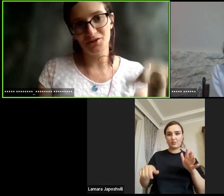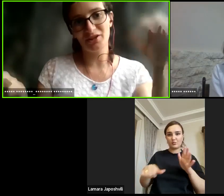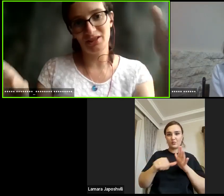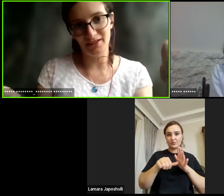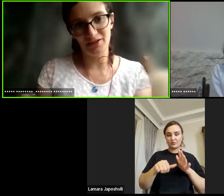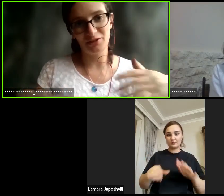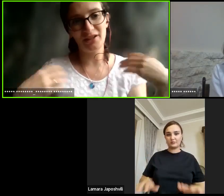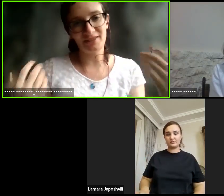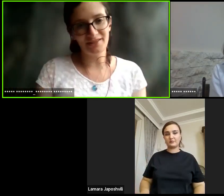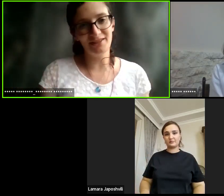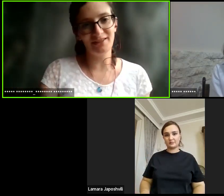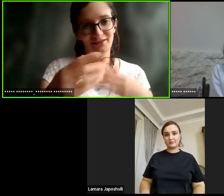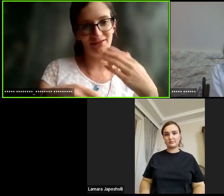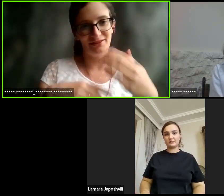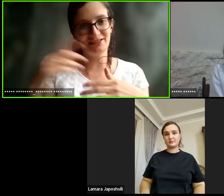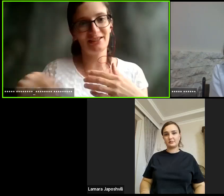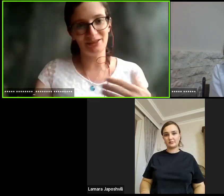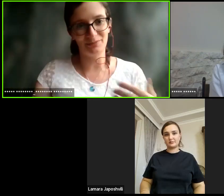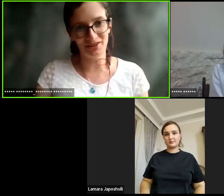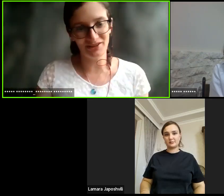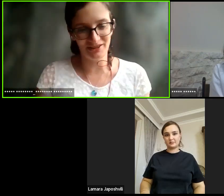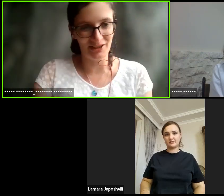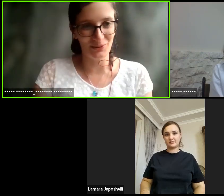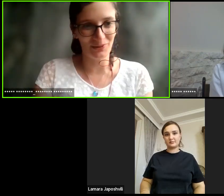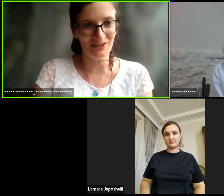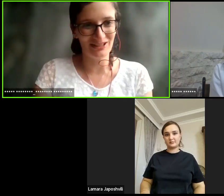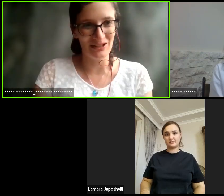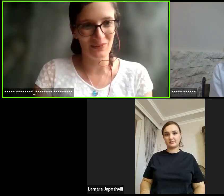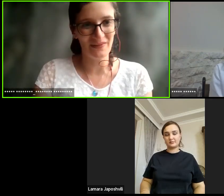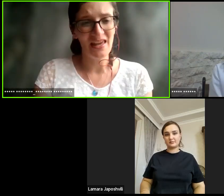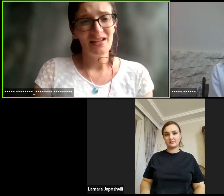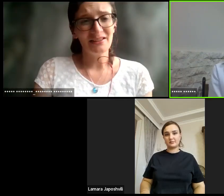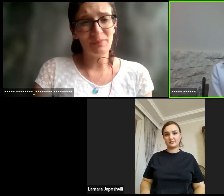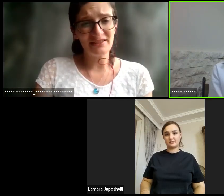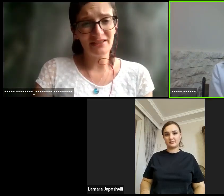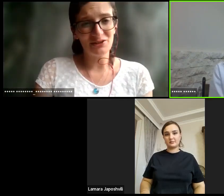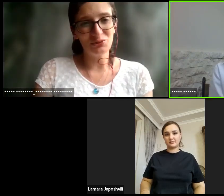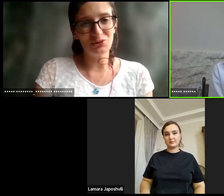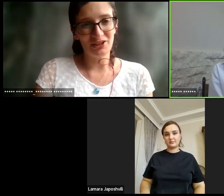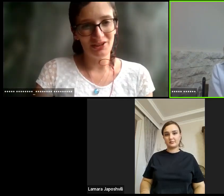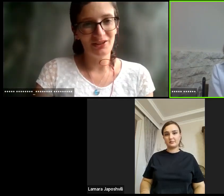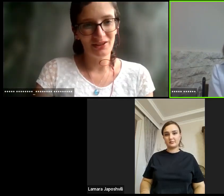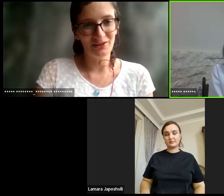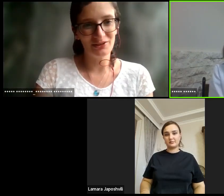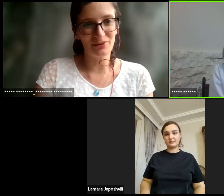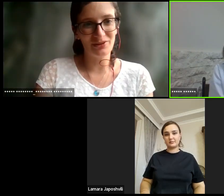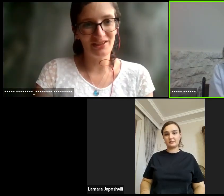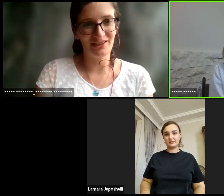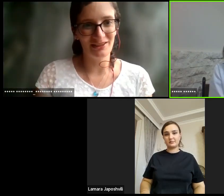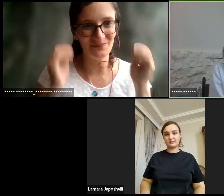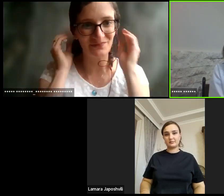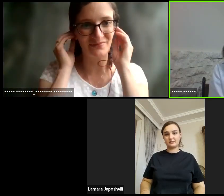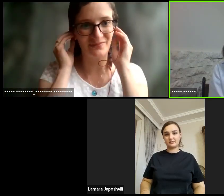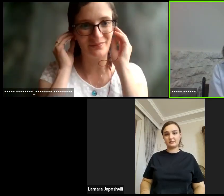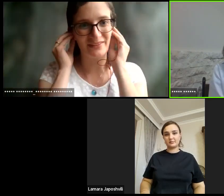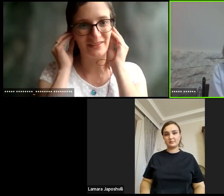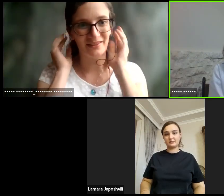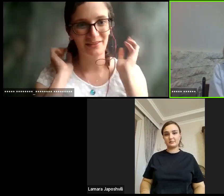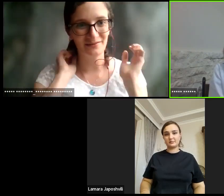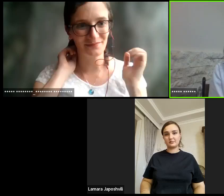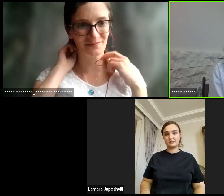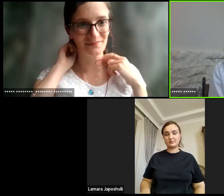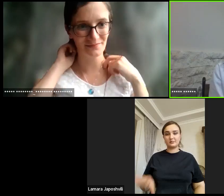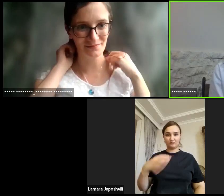კიდური, ხელჯოხი, ძლიერი კიდური, ესეთი ციკლით მიდის სიარული ტემპი. და პაციენტს თავად ძალიან მნიშვნელოვანია, რომ